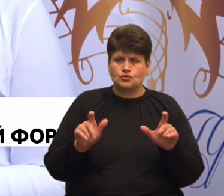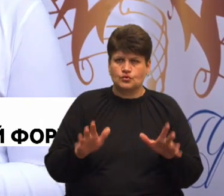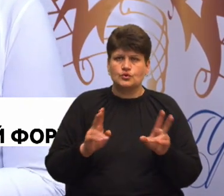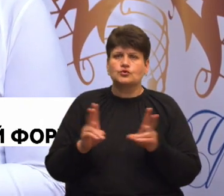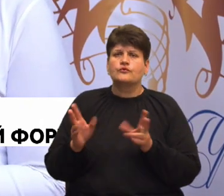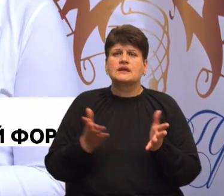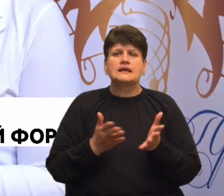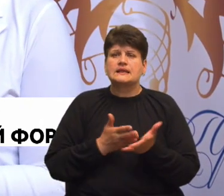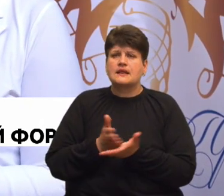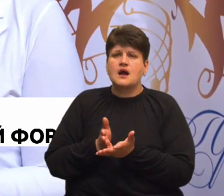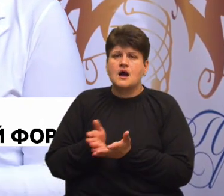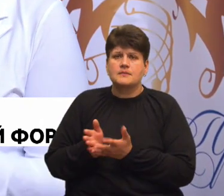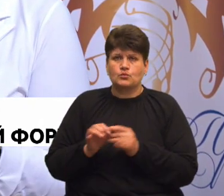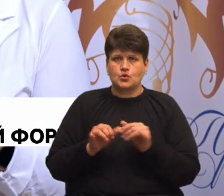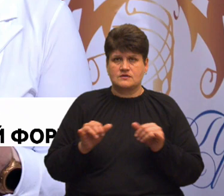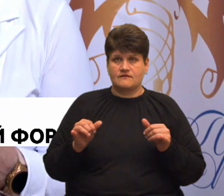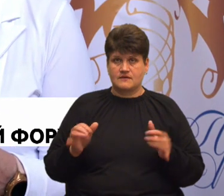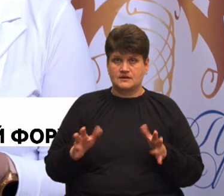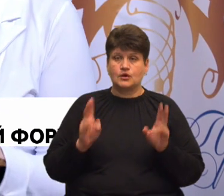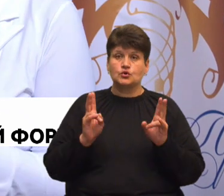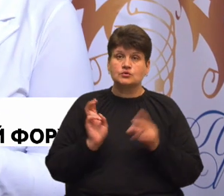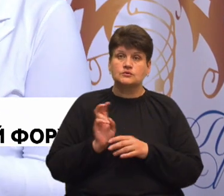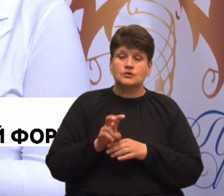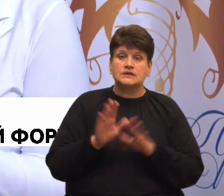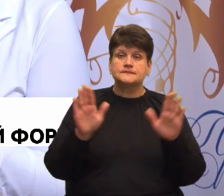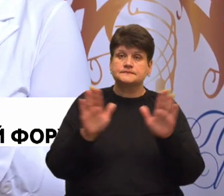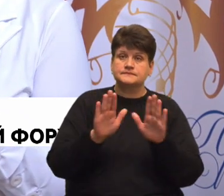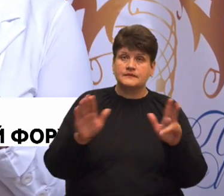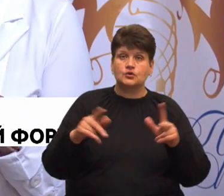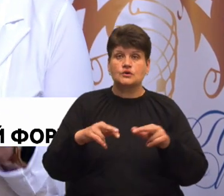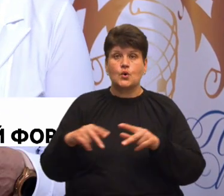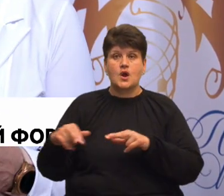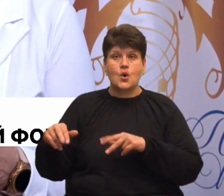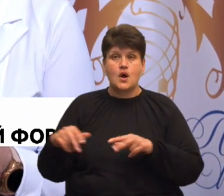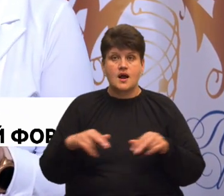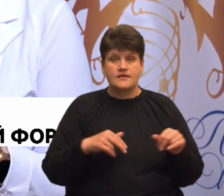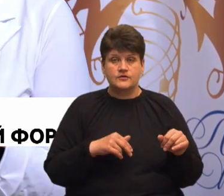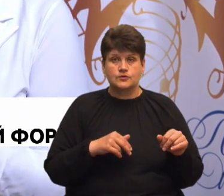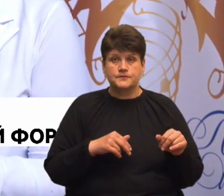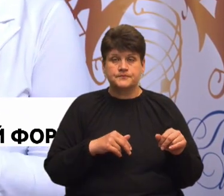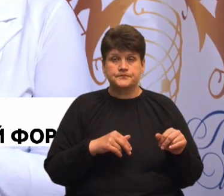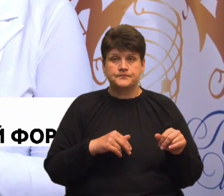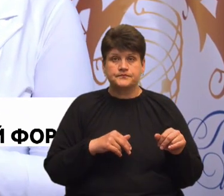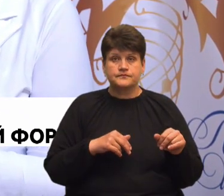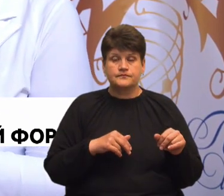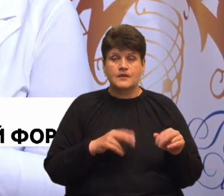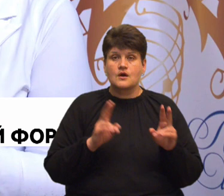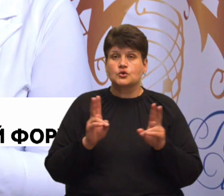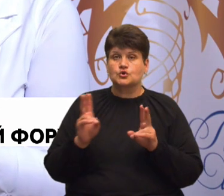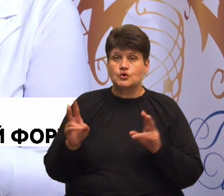в якому напрямку в мистецькому розвиватися Хто ходив на вокал хто хореографію хто на